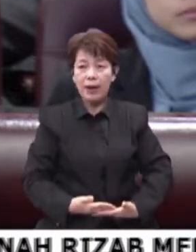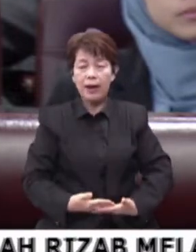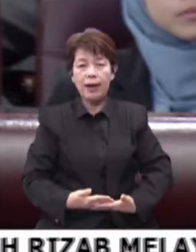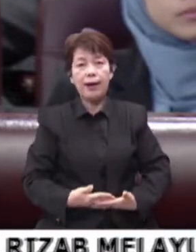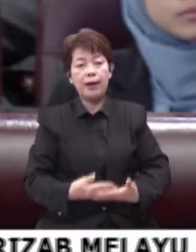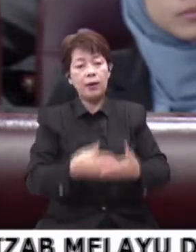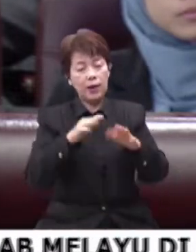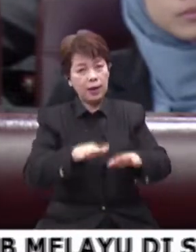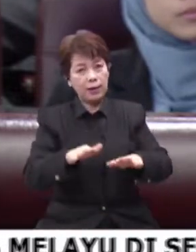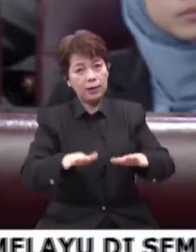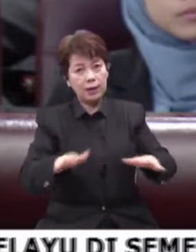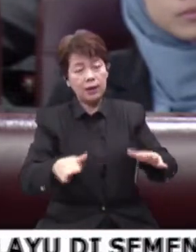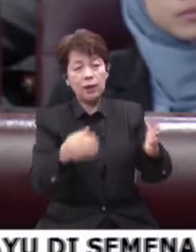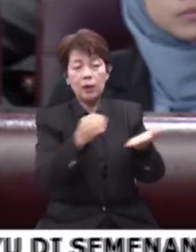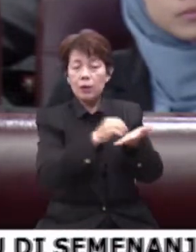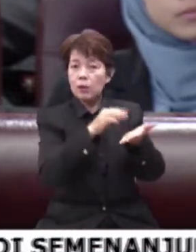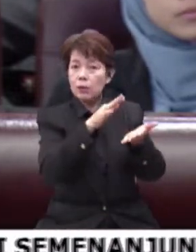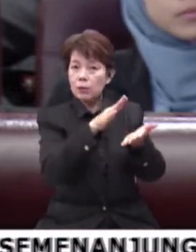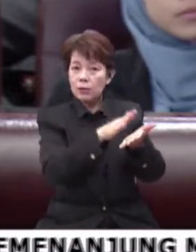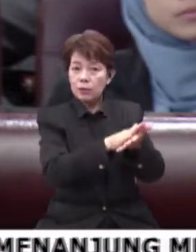kanak-kanak karena